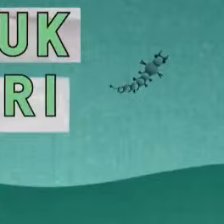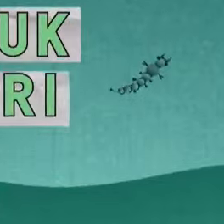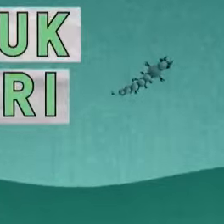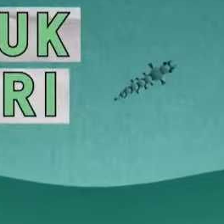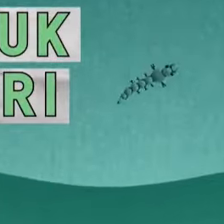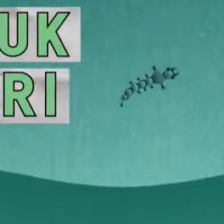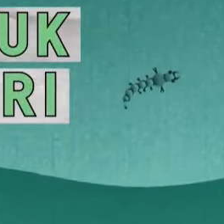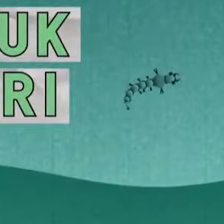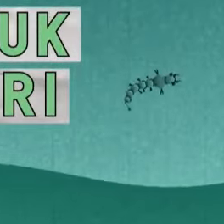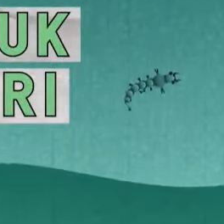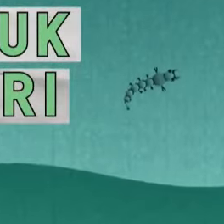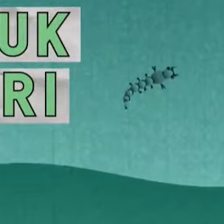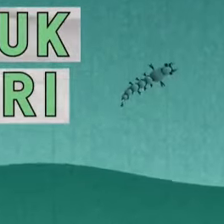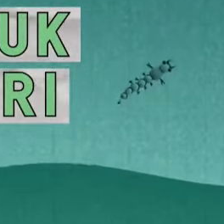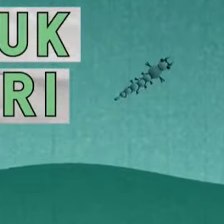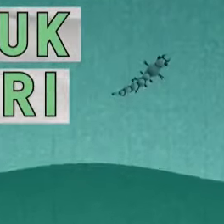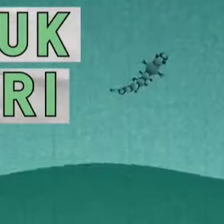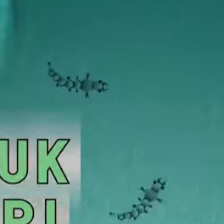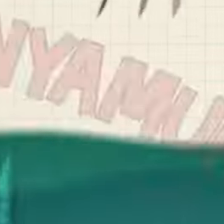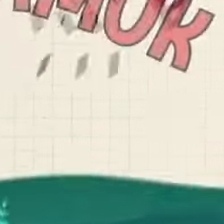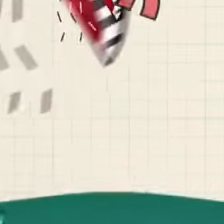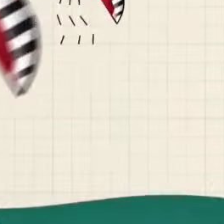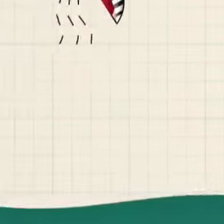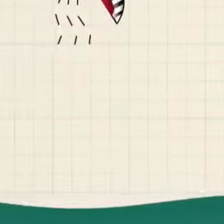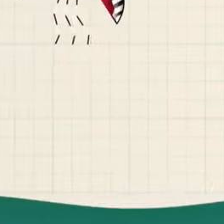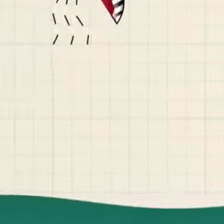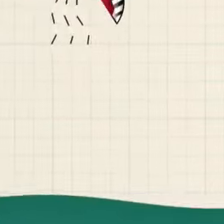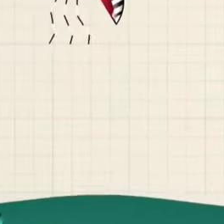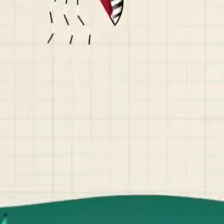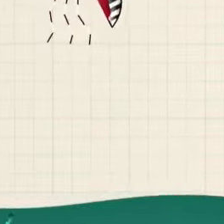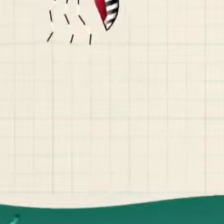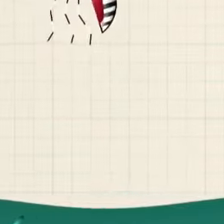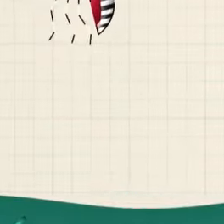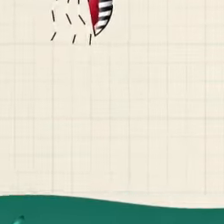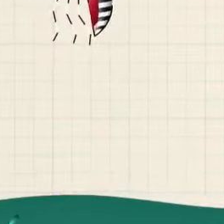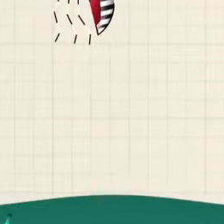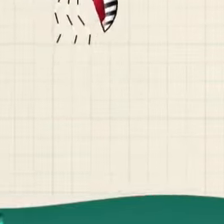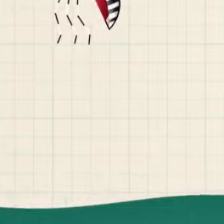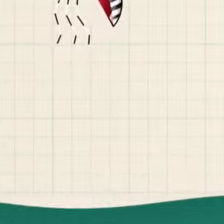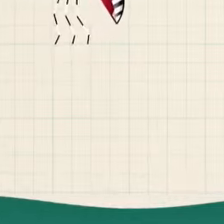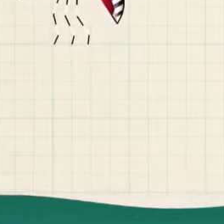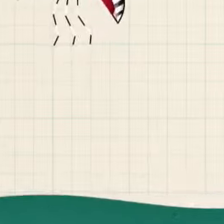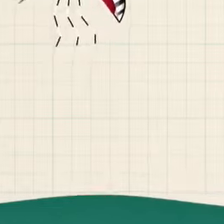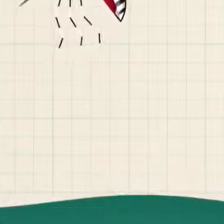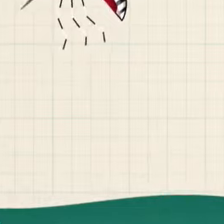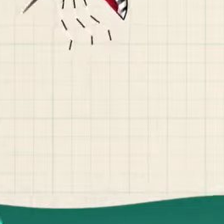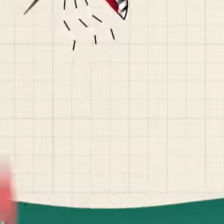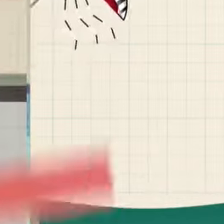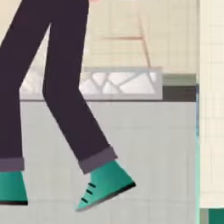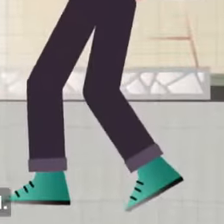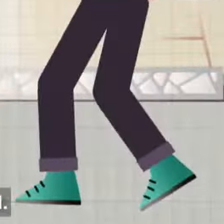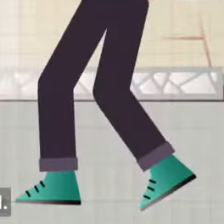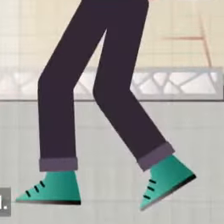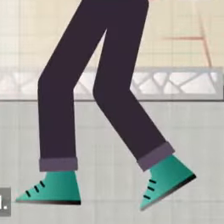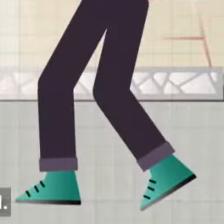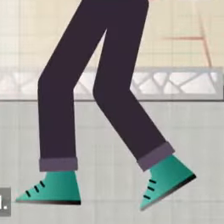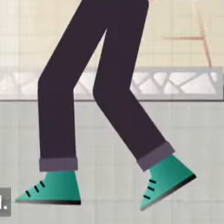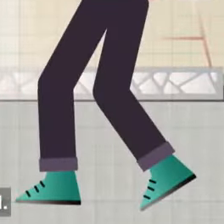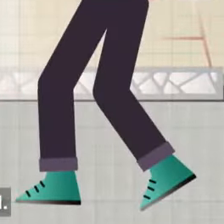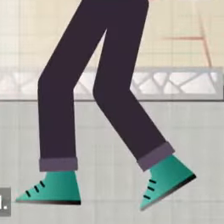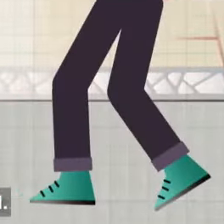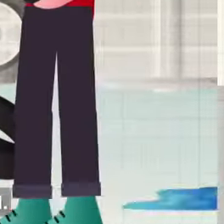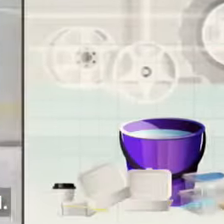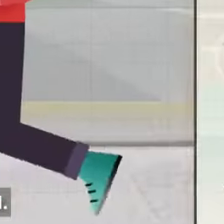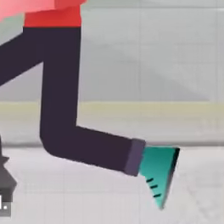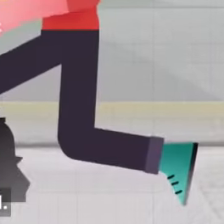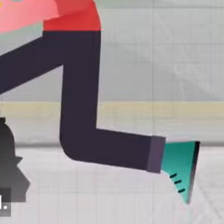Nyamuk Aedes mudah membiak di dalam air yang bertakung. Cegah pembiakan nyamuk Aedes. Pastikan bekas